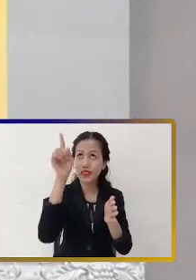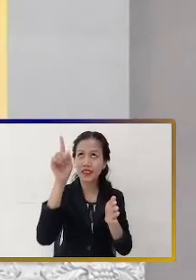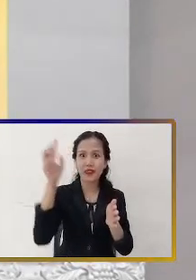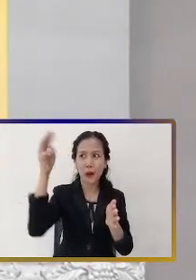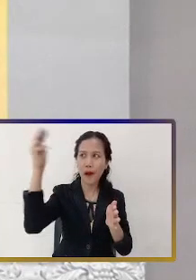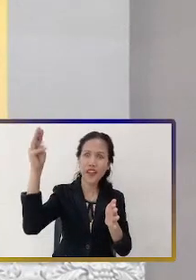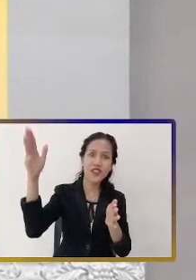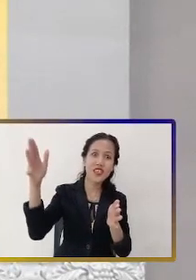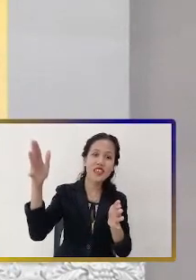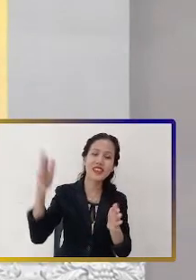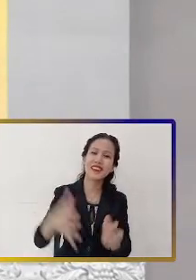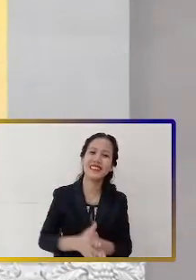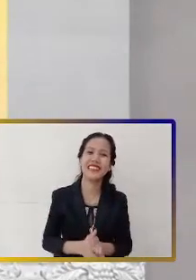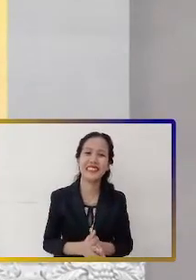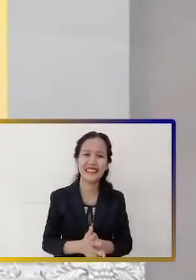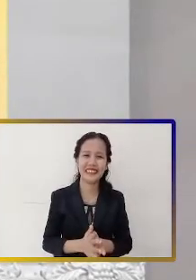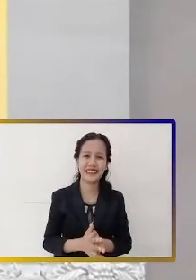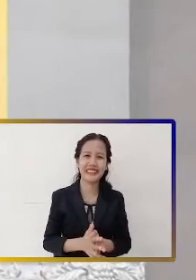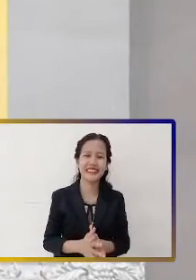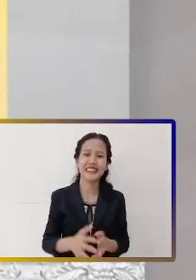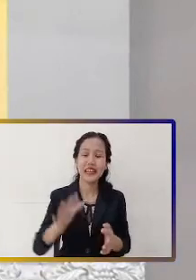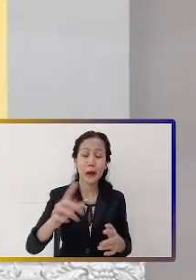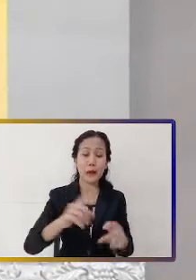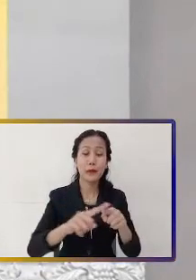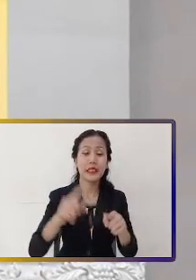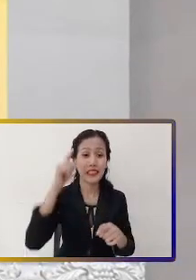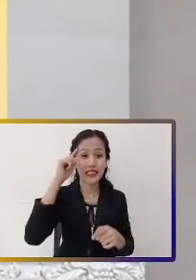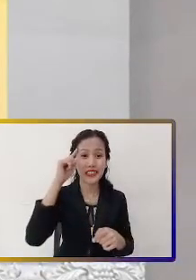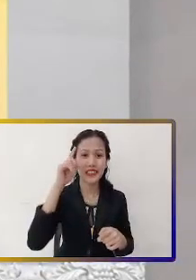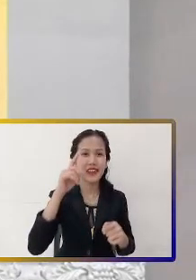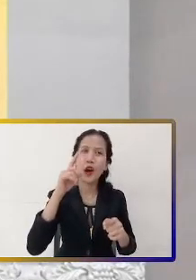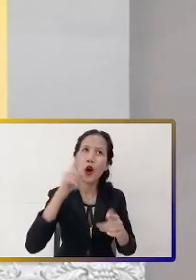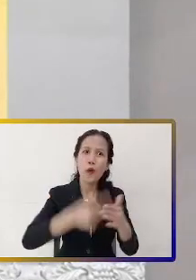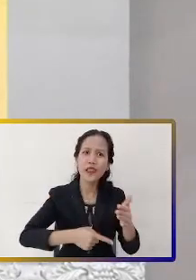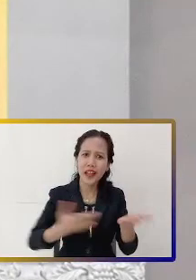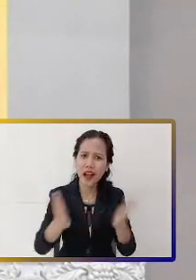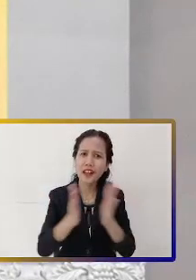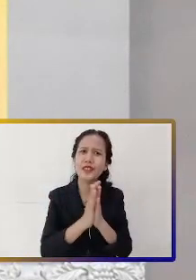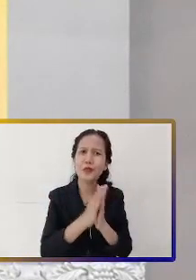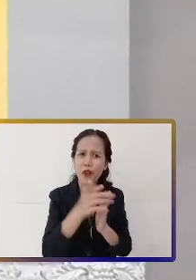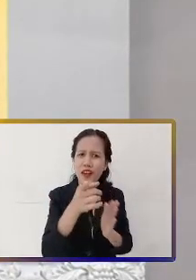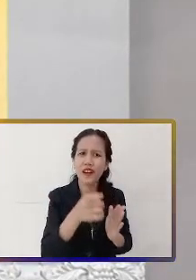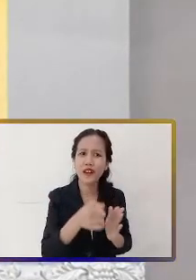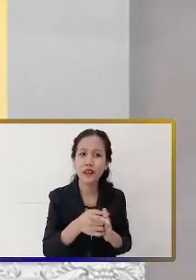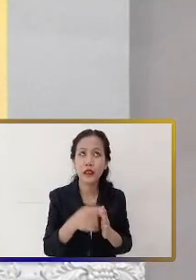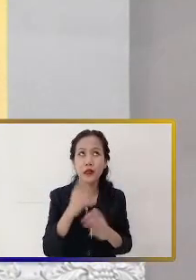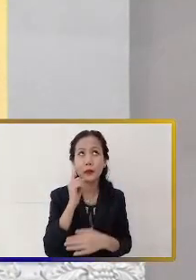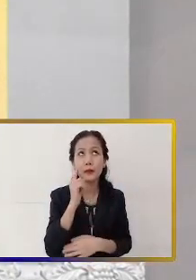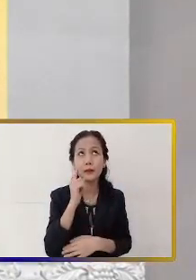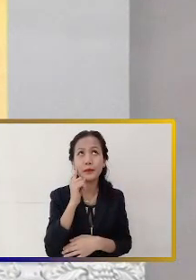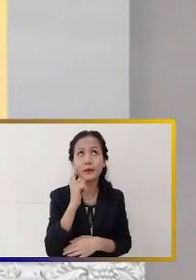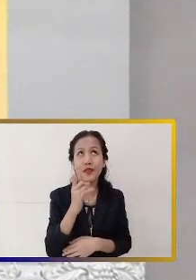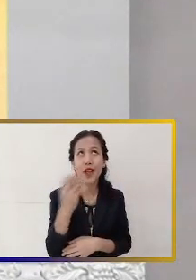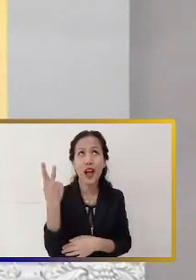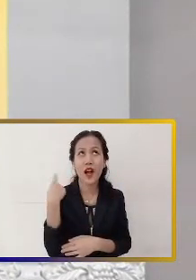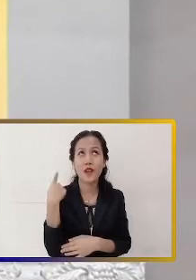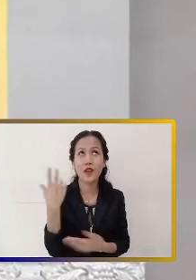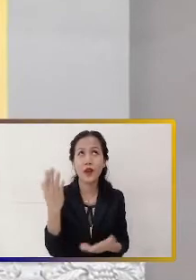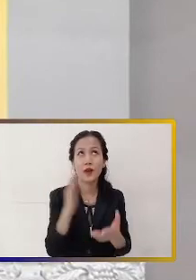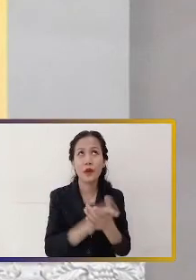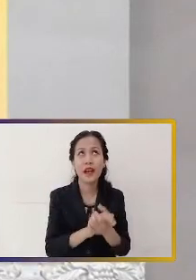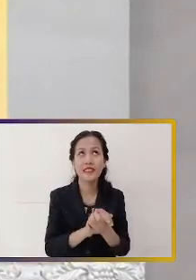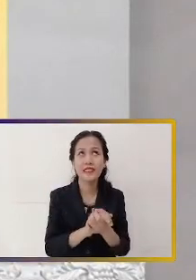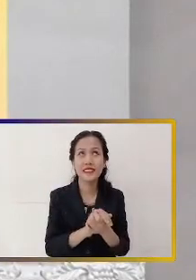Okay, ilang taon mas bata ka sa asawa mo? Kahit mga 5 taon, mas bata ako sa asawa ko. Okay, eh nasa 70 na sila at that